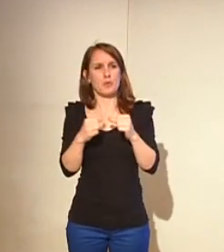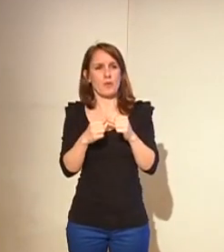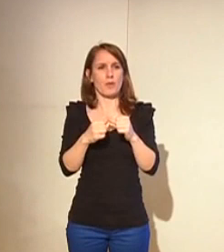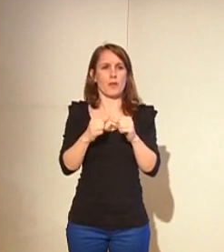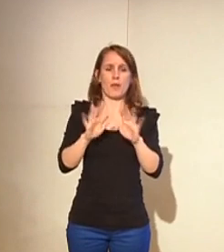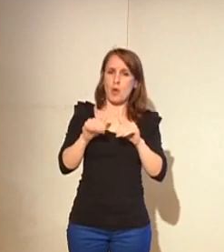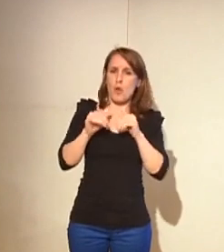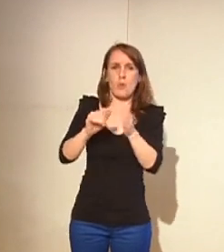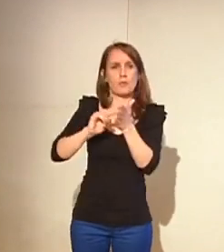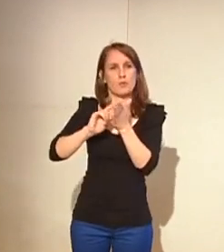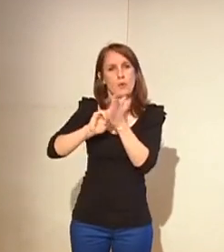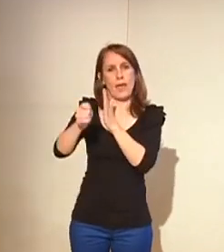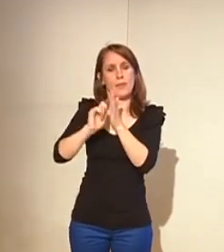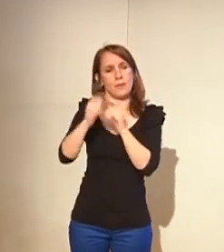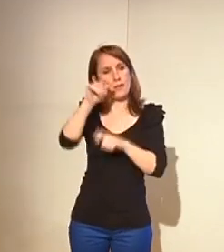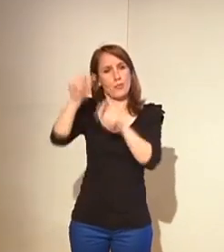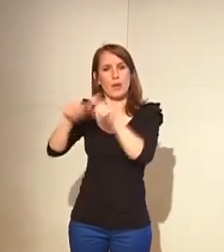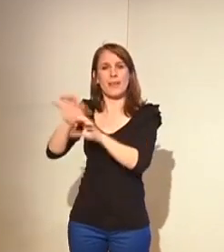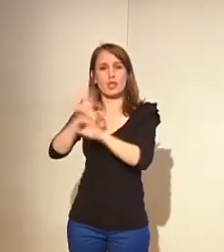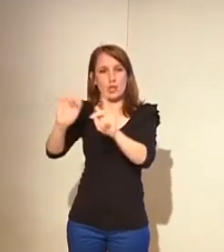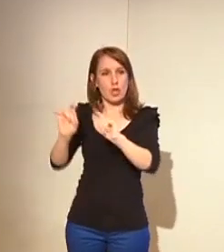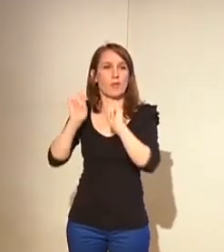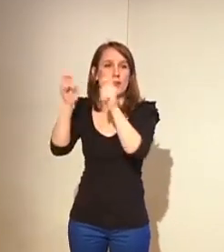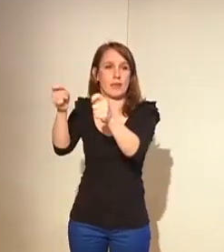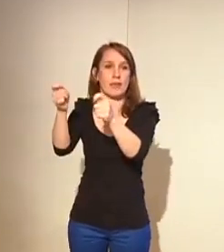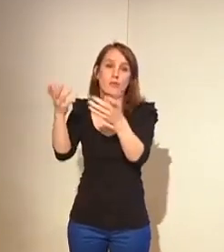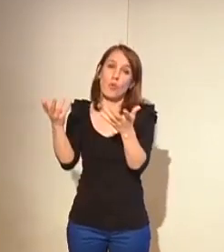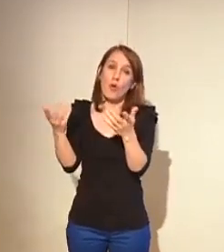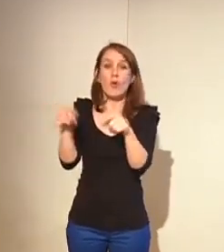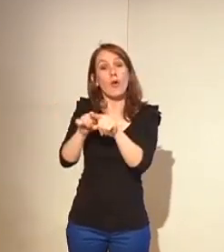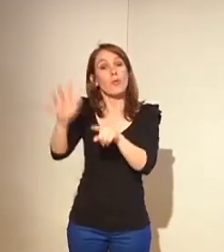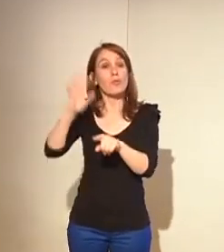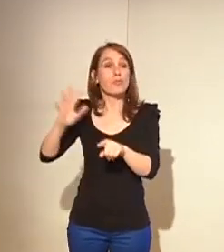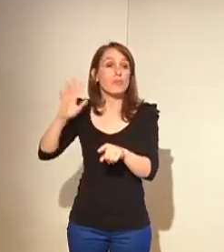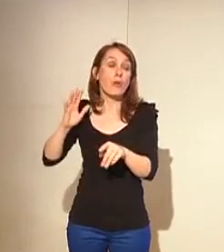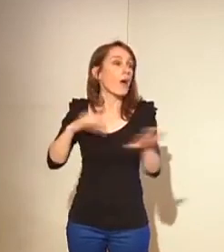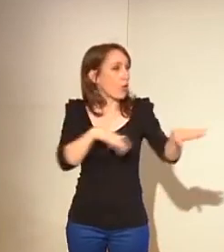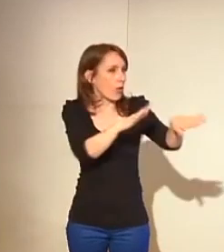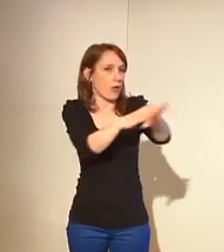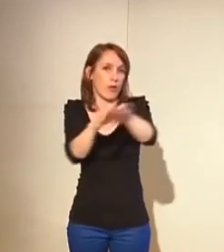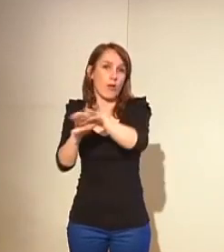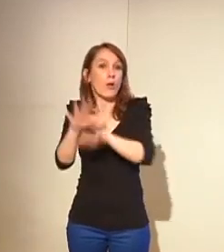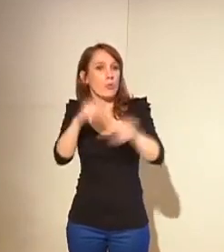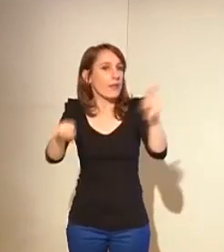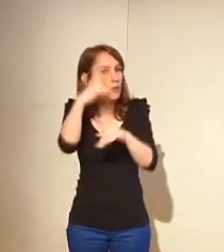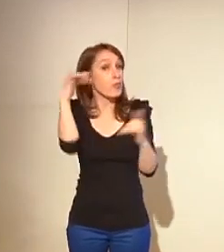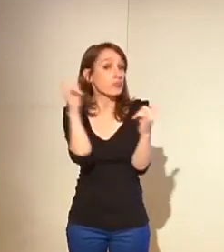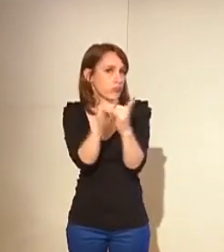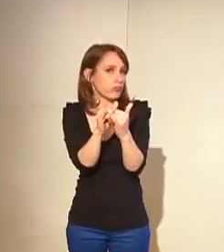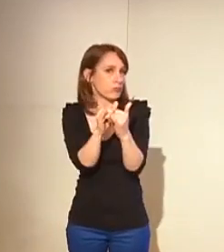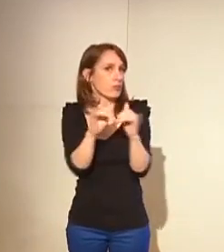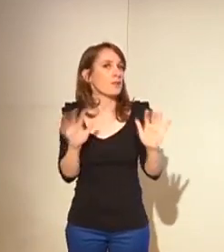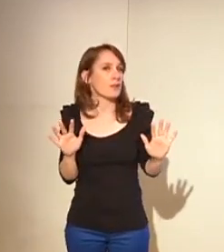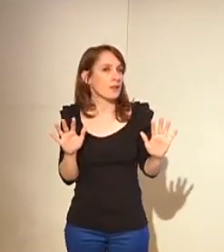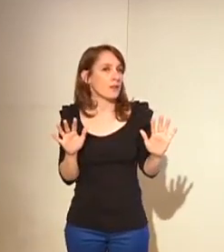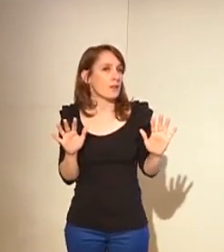délégation au niveau ils étaient antérieurement je voudrais préciser pour ceux qui ne le savent pas que pour ce qui me concerne et donc pour ce